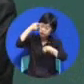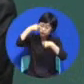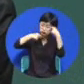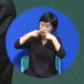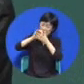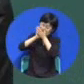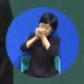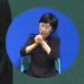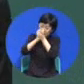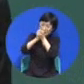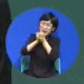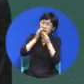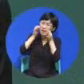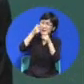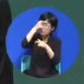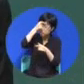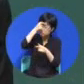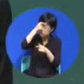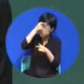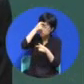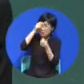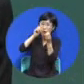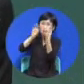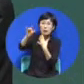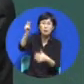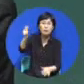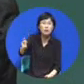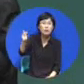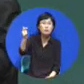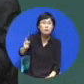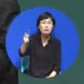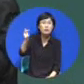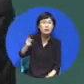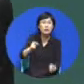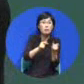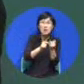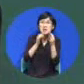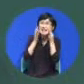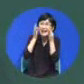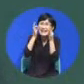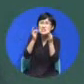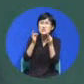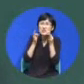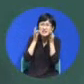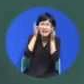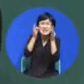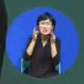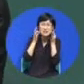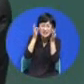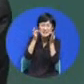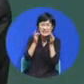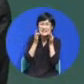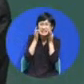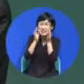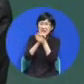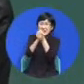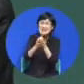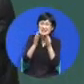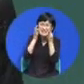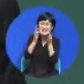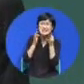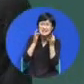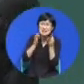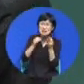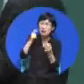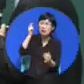Year after year she shed many tears in prayer but she could not get the answer. 간절히 기도했는데도 안 왔어요. I thought you can get